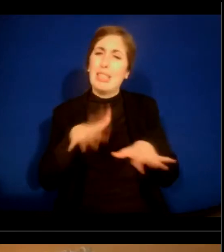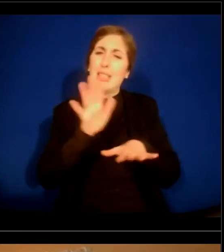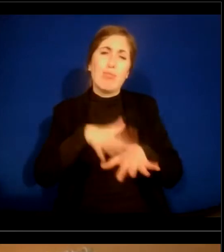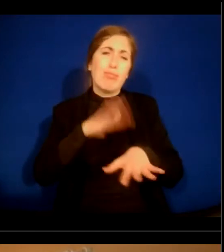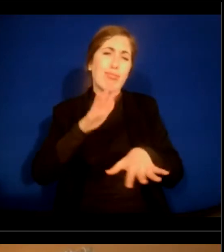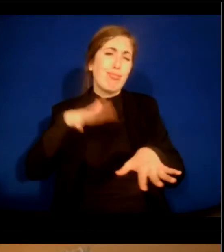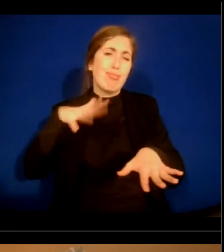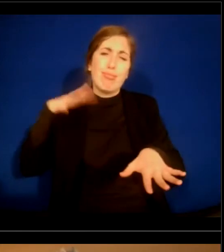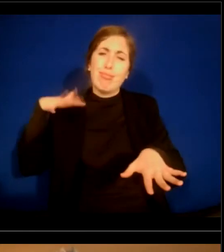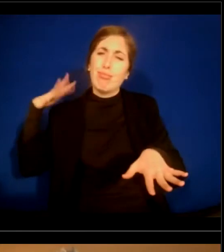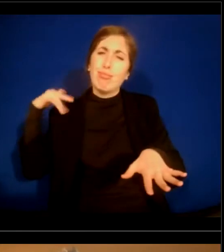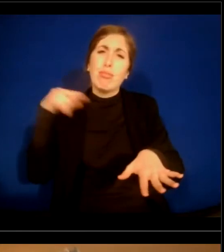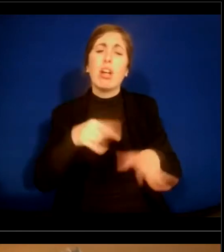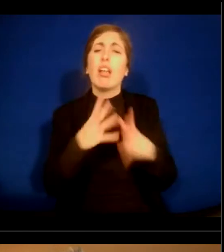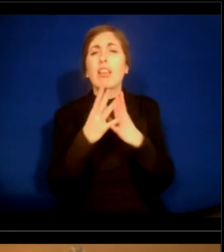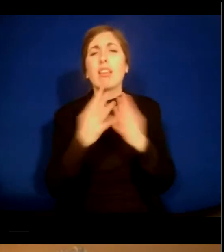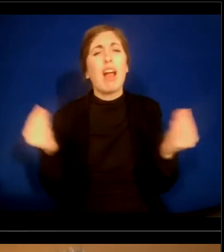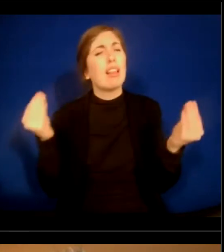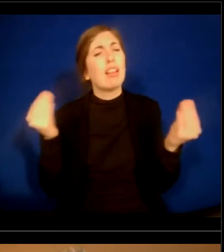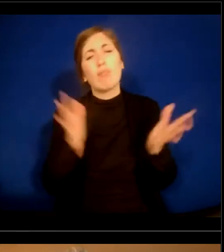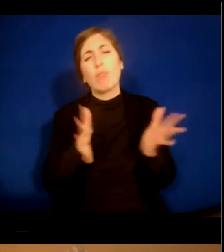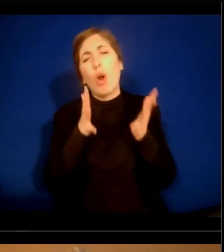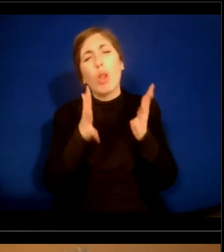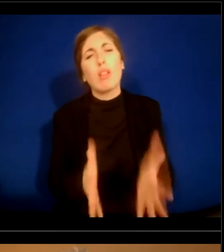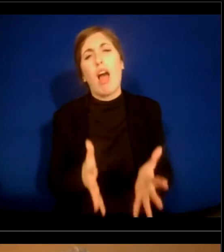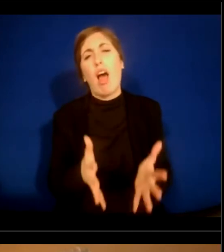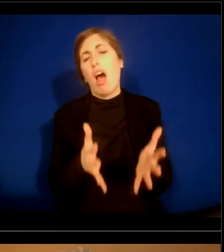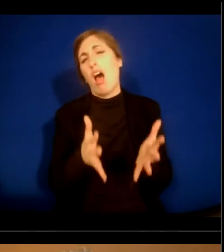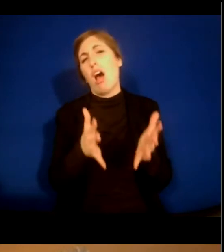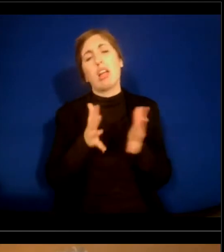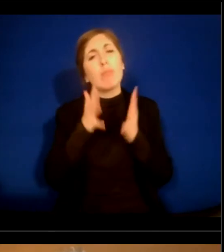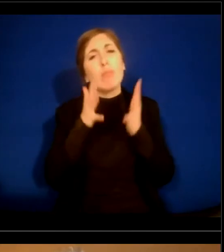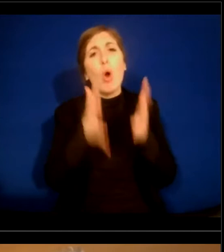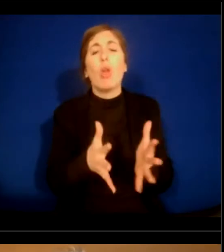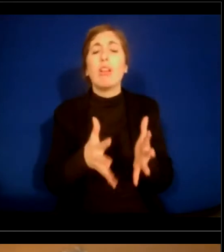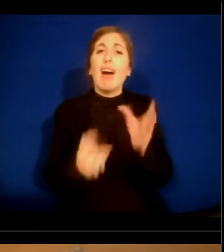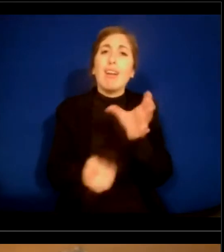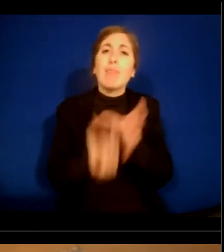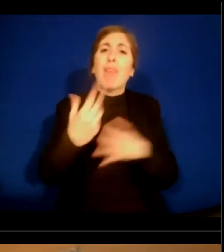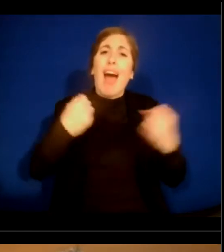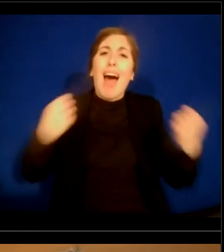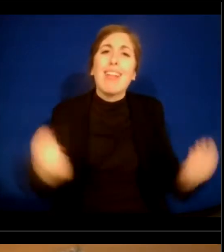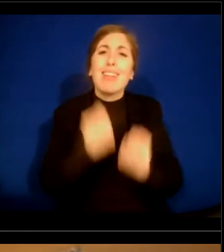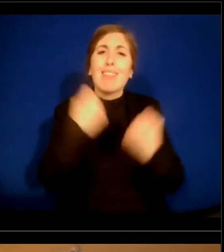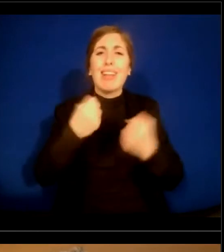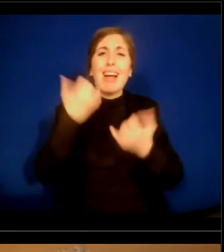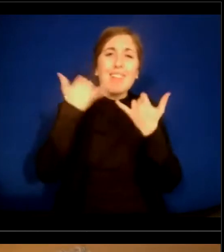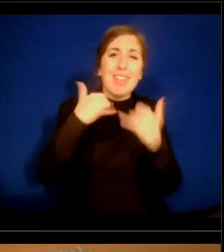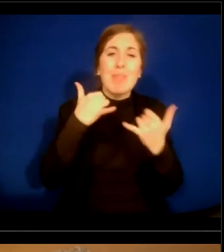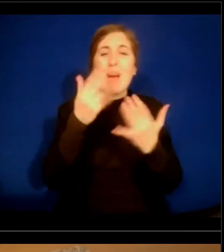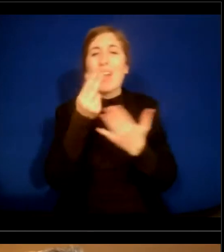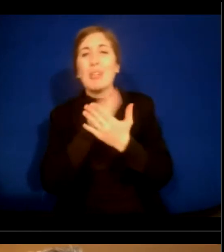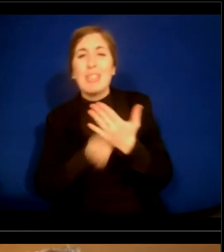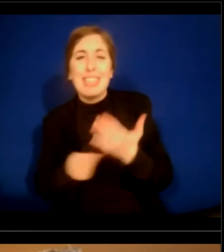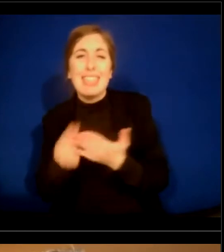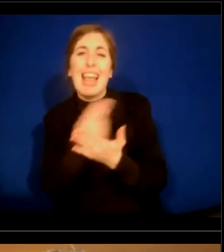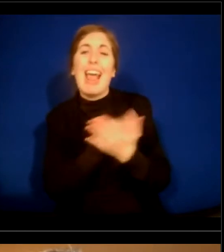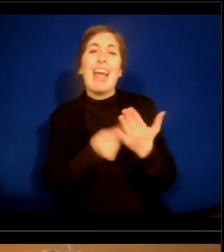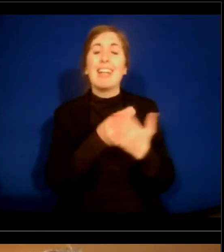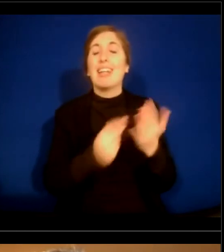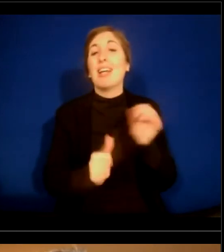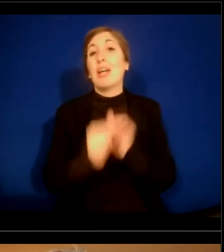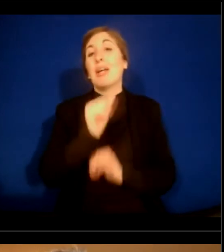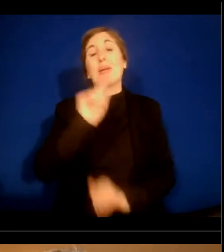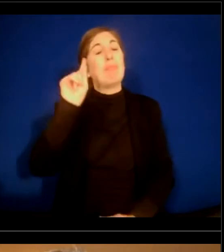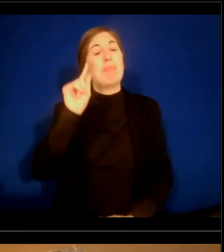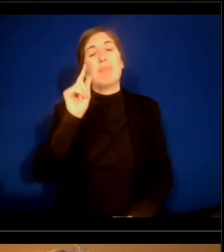molti volontari che stanno organizzando attività ludico-ricreative, disegni, tantissime. Il più bello che mi è rimasto nella mente è qualcuno